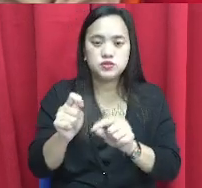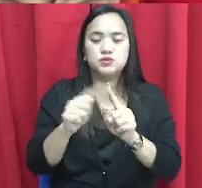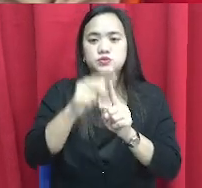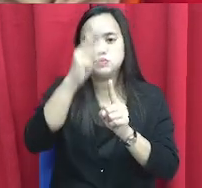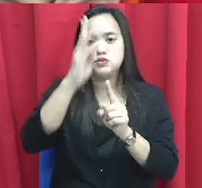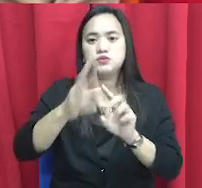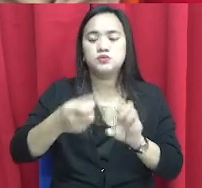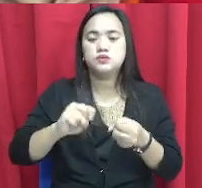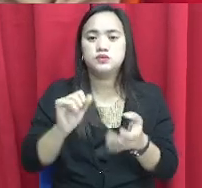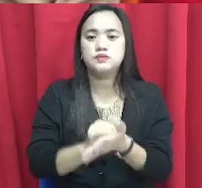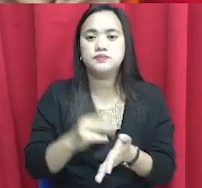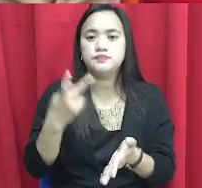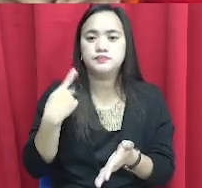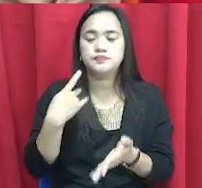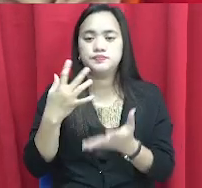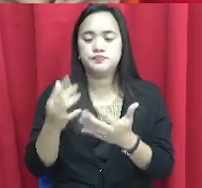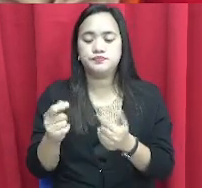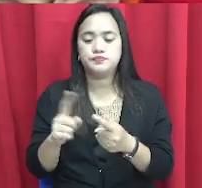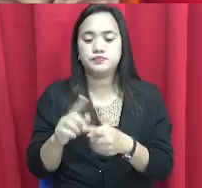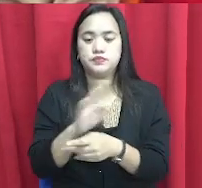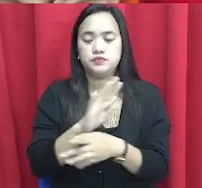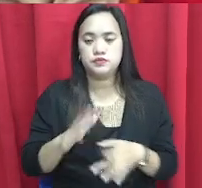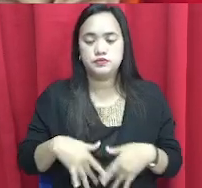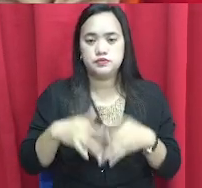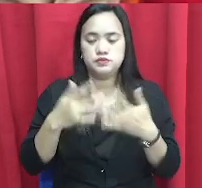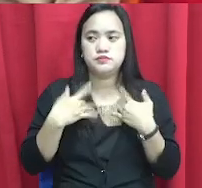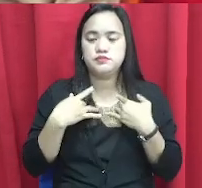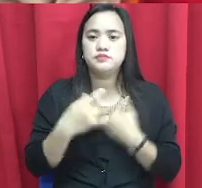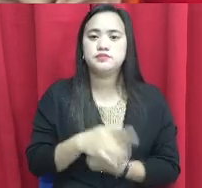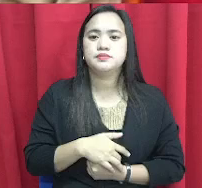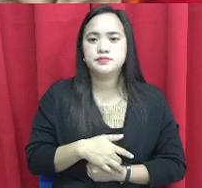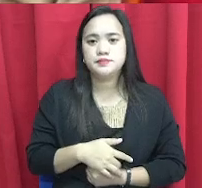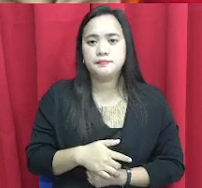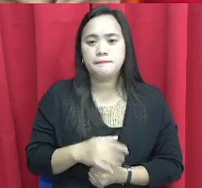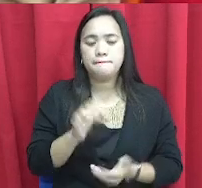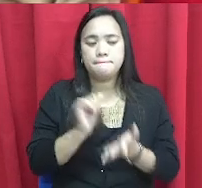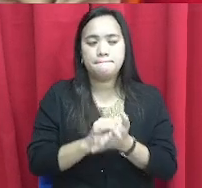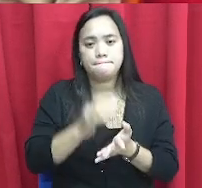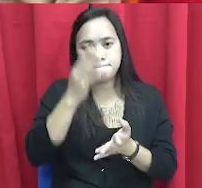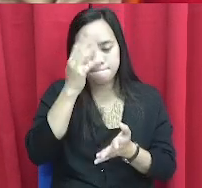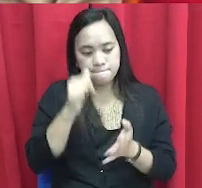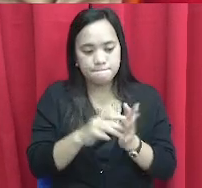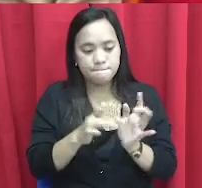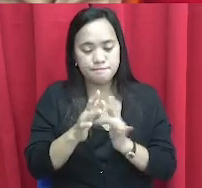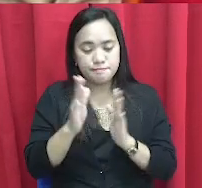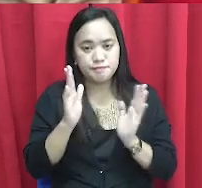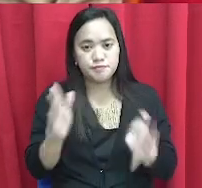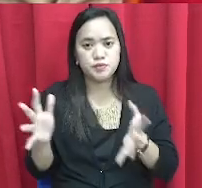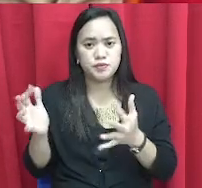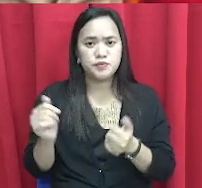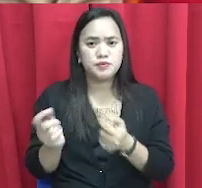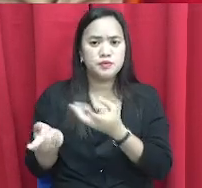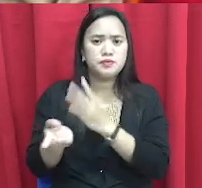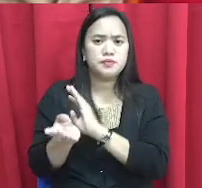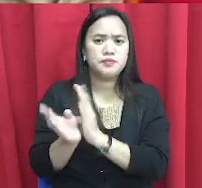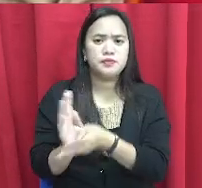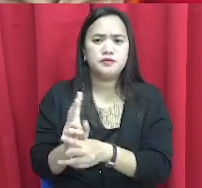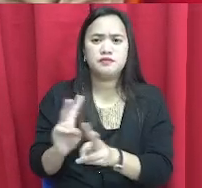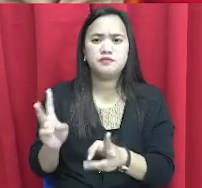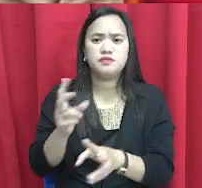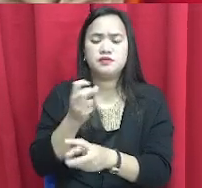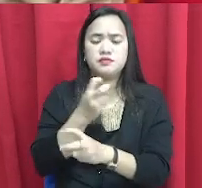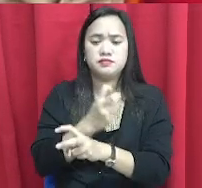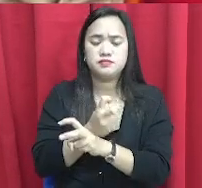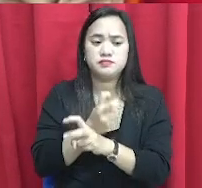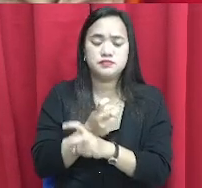ipoproseso sa ating family kaya pag krisyano Ba't parang hirap maging kristiyanong tatay Mahirap talaga may